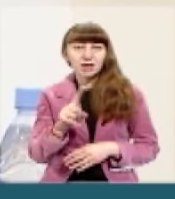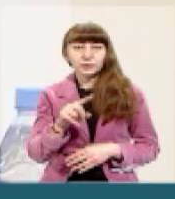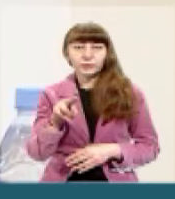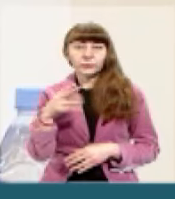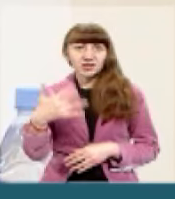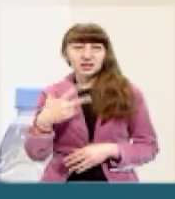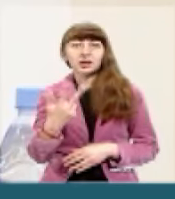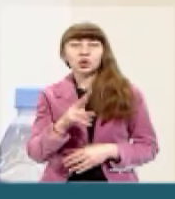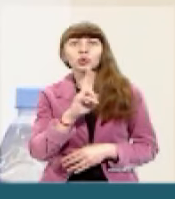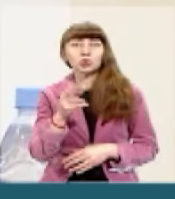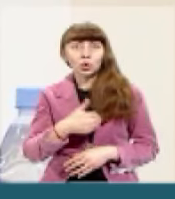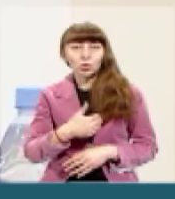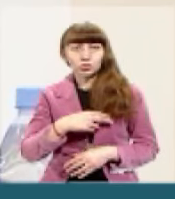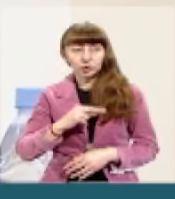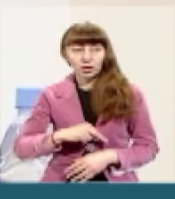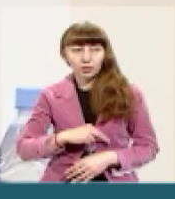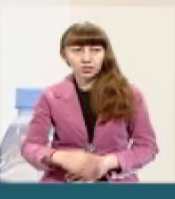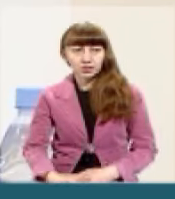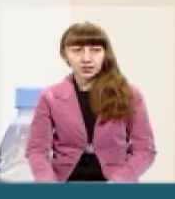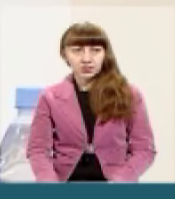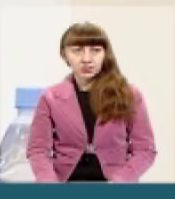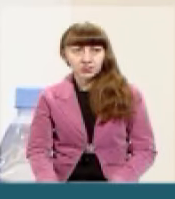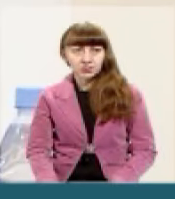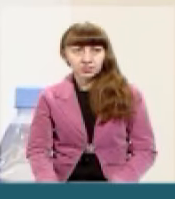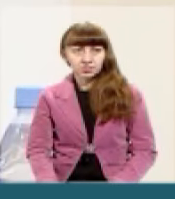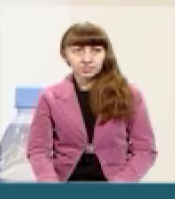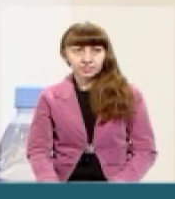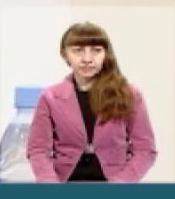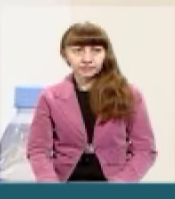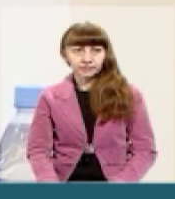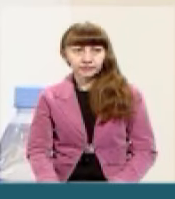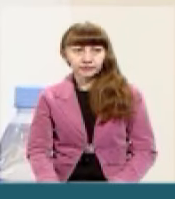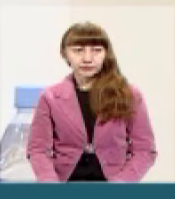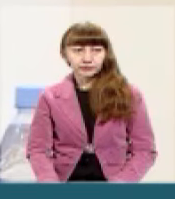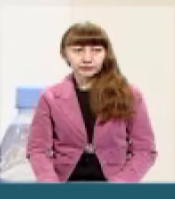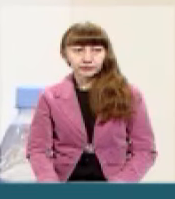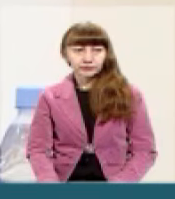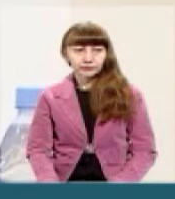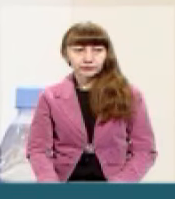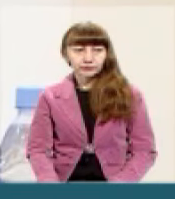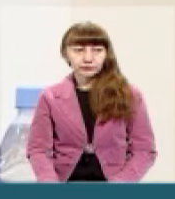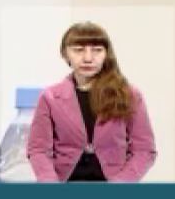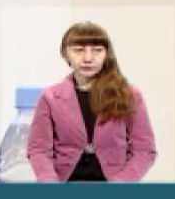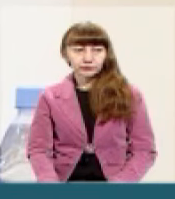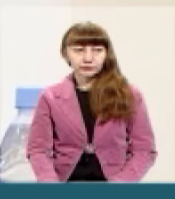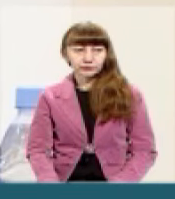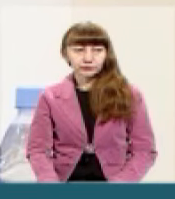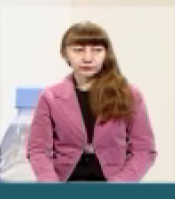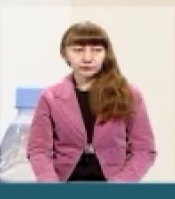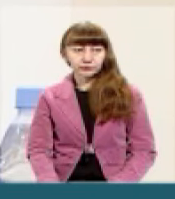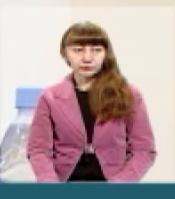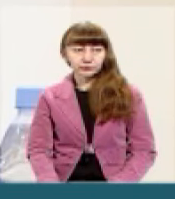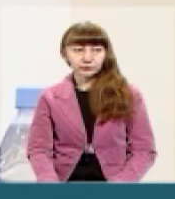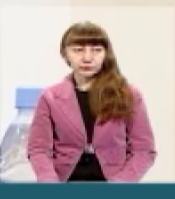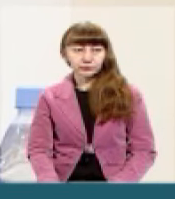конечно? А что там у вас старье такое, 70%? которые уже подписание готовы, некоторые.